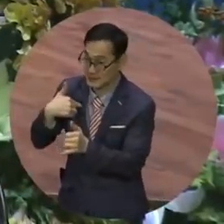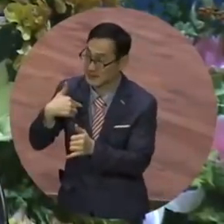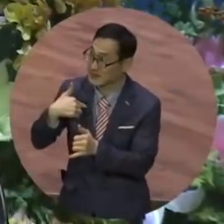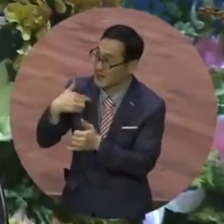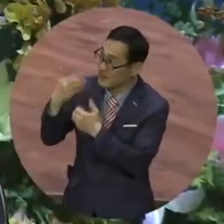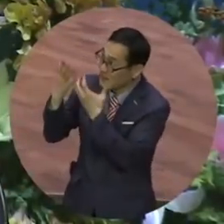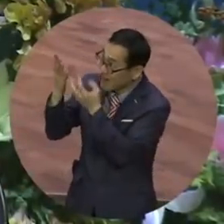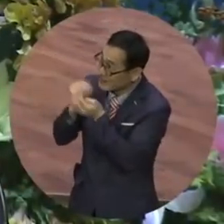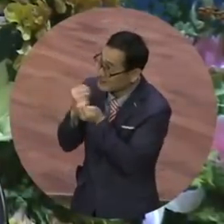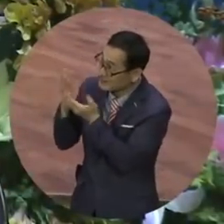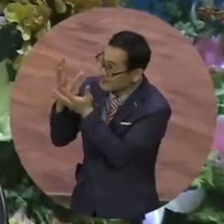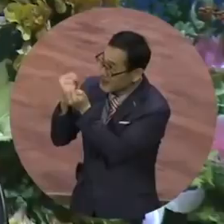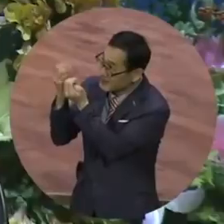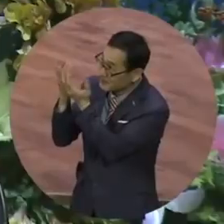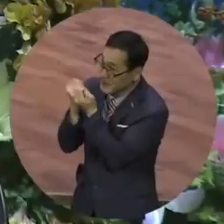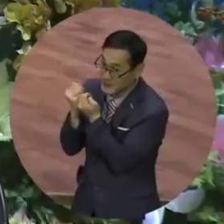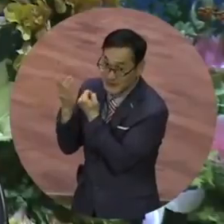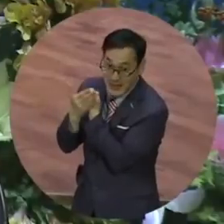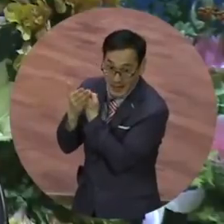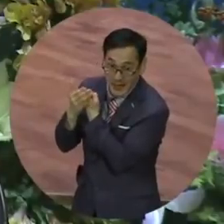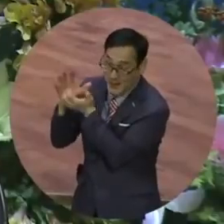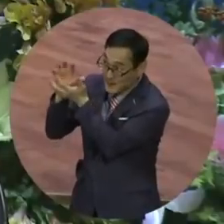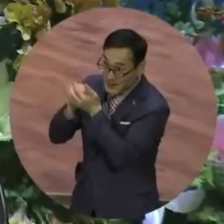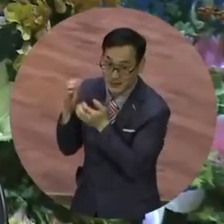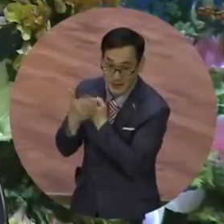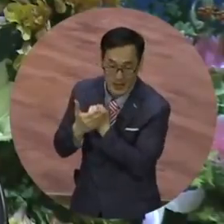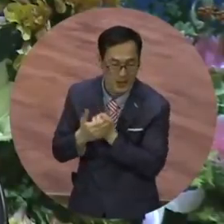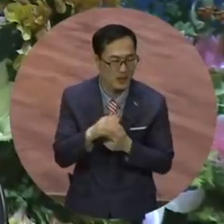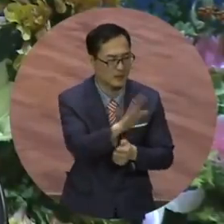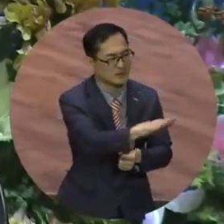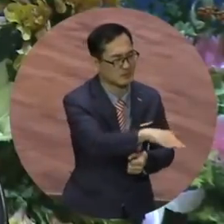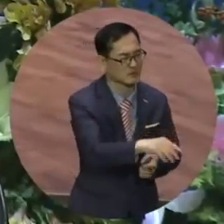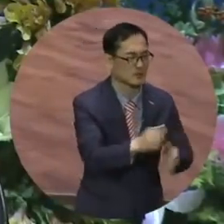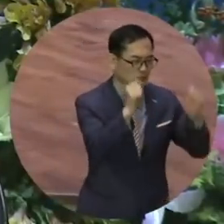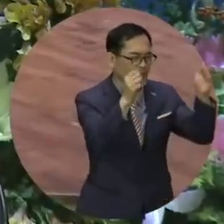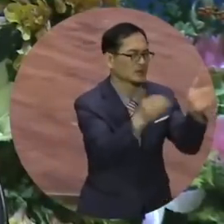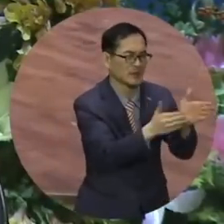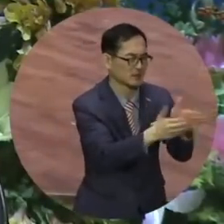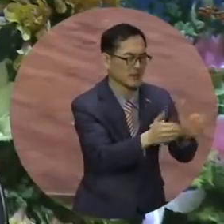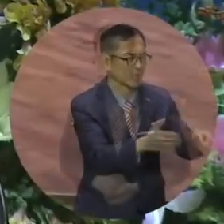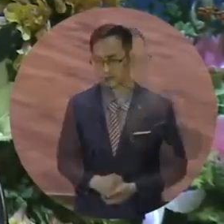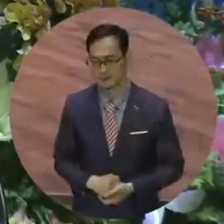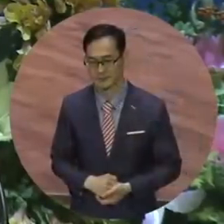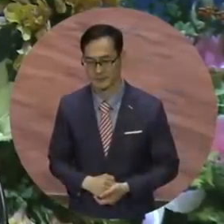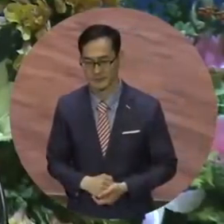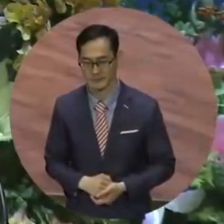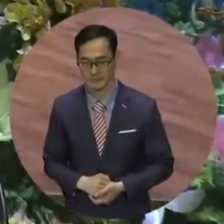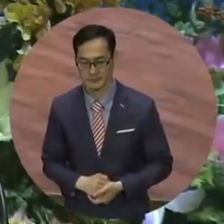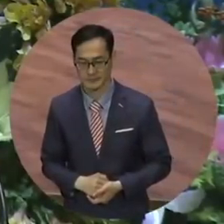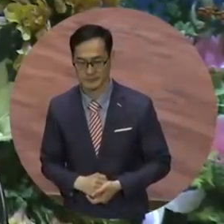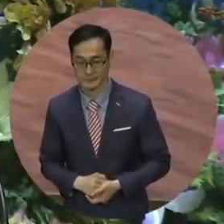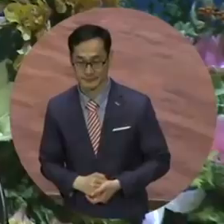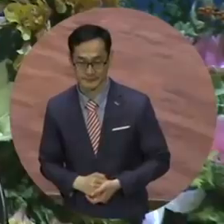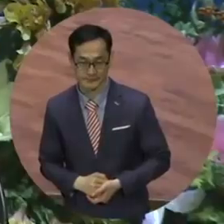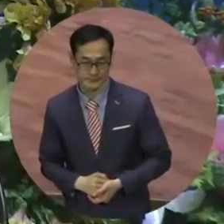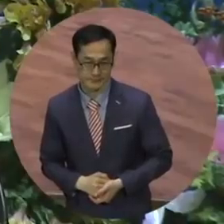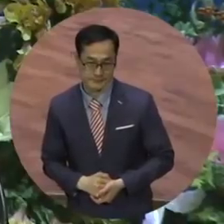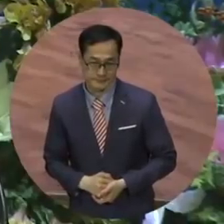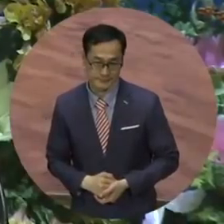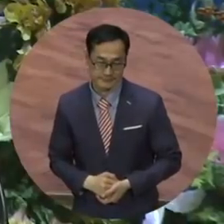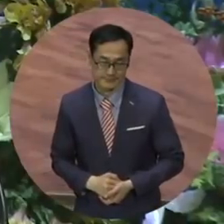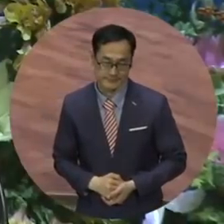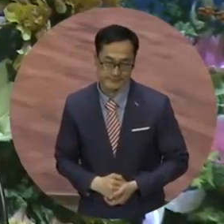바랍니다. 나처럼 예수 믿어. 이제 무상생활 그만둬. 뻔하지 않냐. 생고생하지 않냐. 이제는 다른 사람